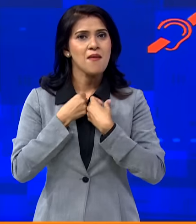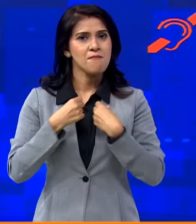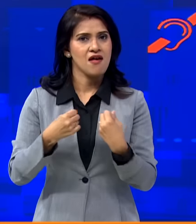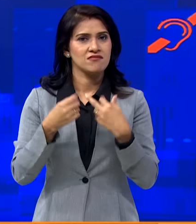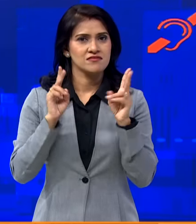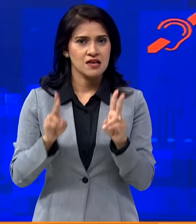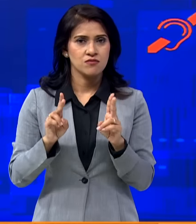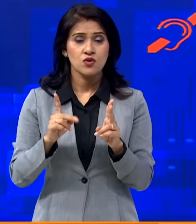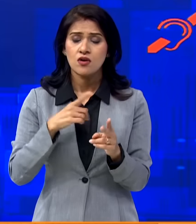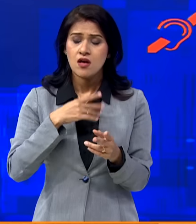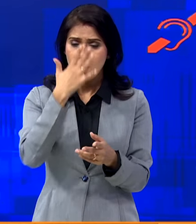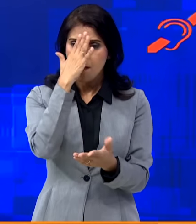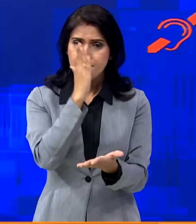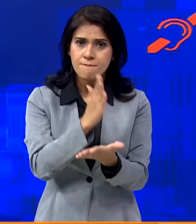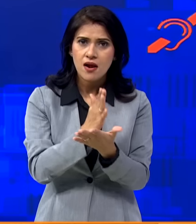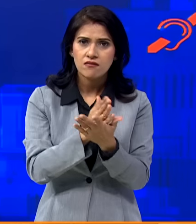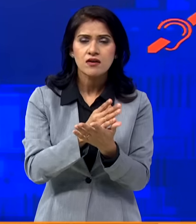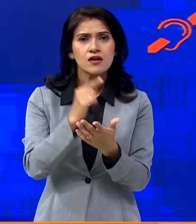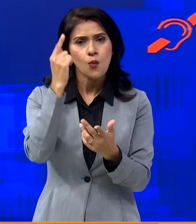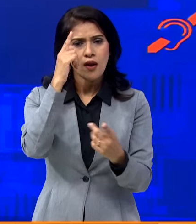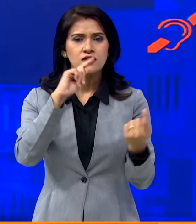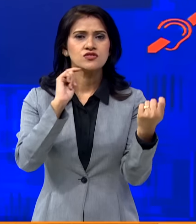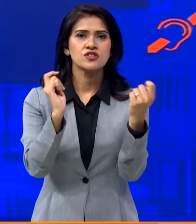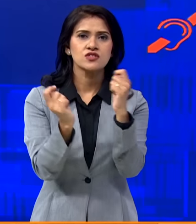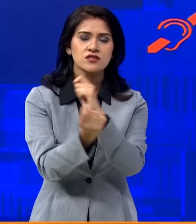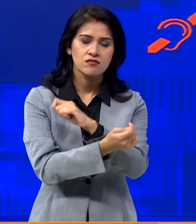आध पर वैचारिक परिवर्तन होना अवसरवादी